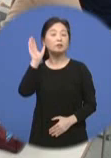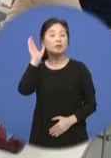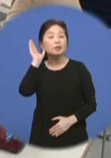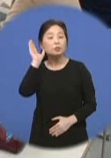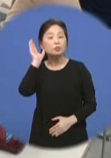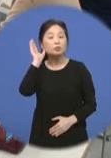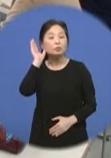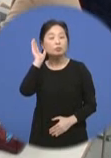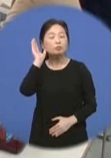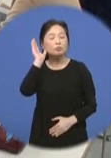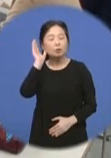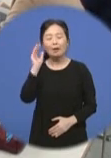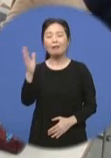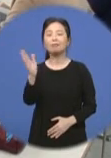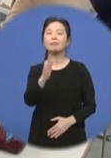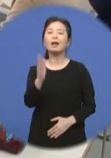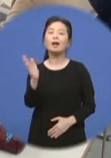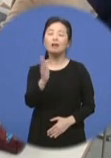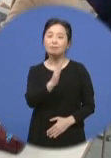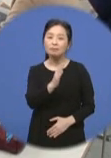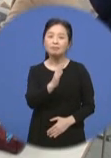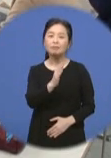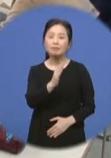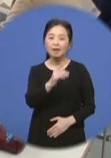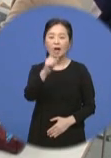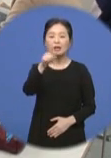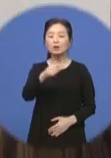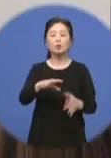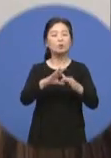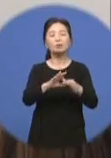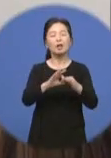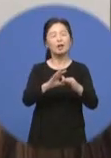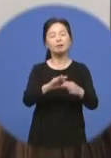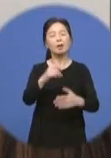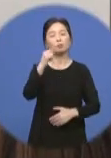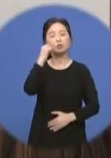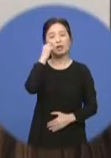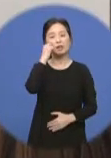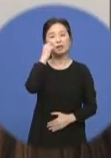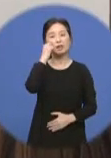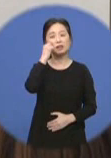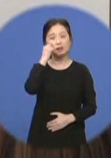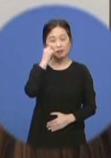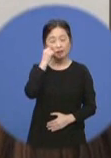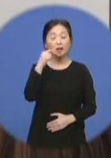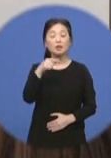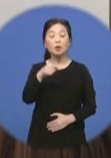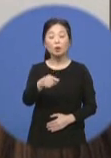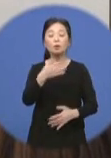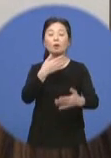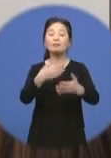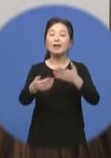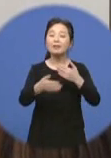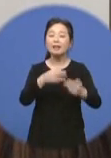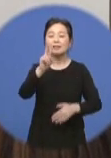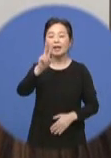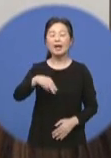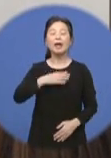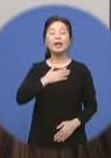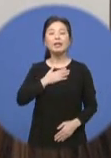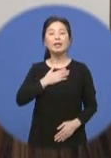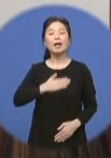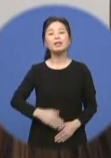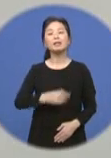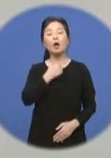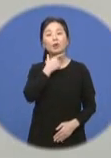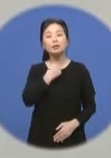り、人とのつながりができないっていうところを皆さんに、体験、理解していただきたいというところにポイントを